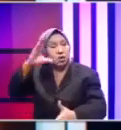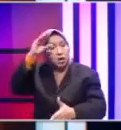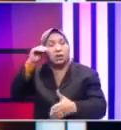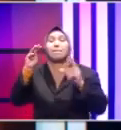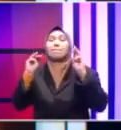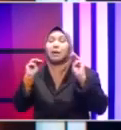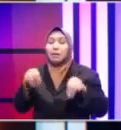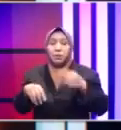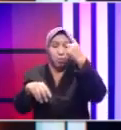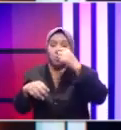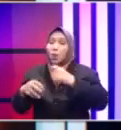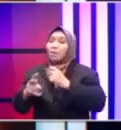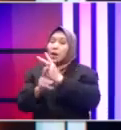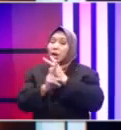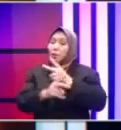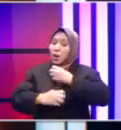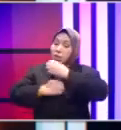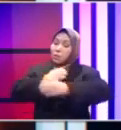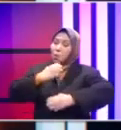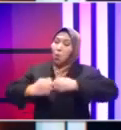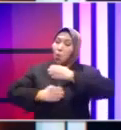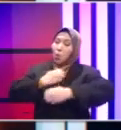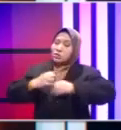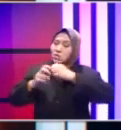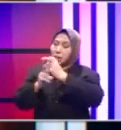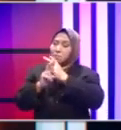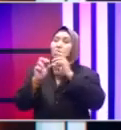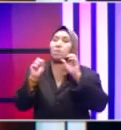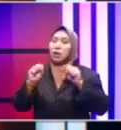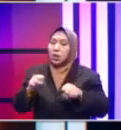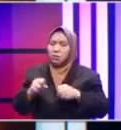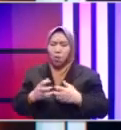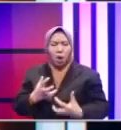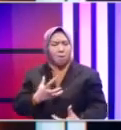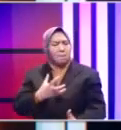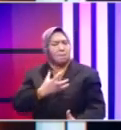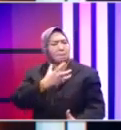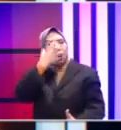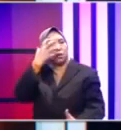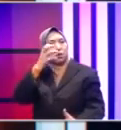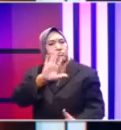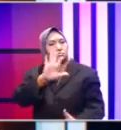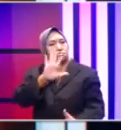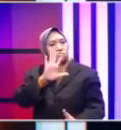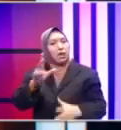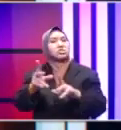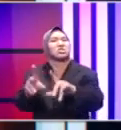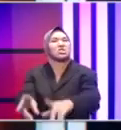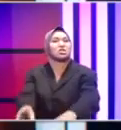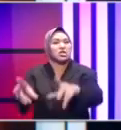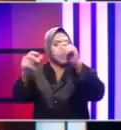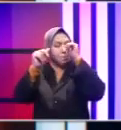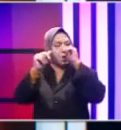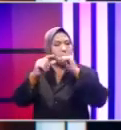mampu untuk mengamati mosidik cepat The Spot jadi Dilema Nikita marah ke apa jangan cepat sangat mengeluarkan